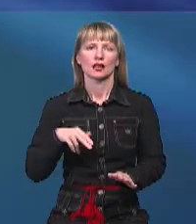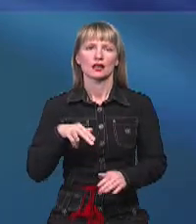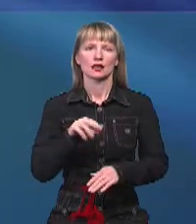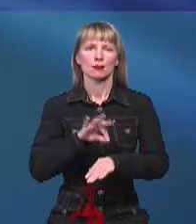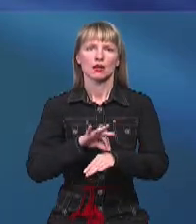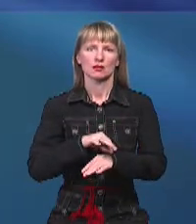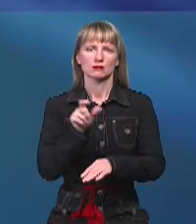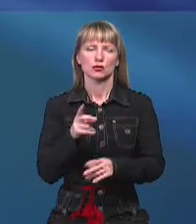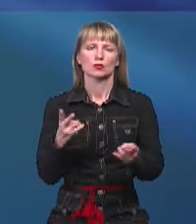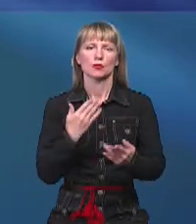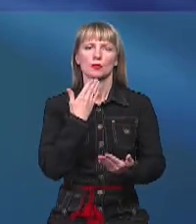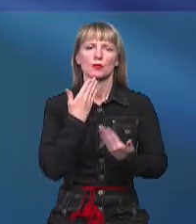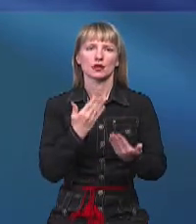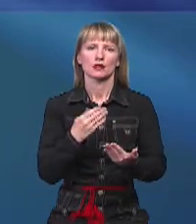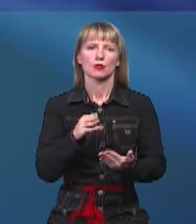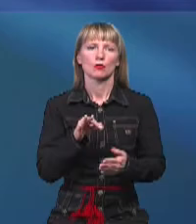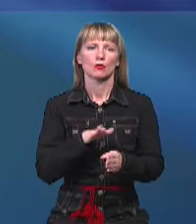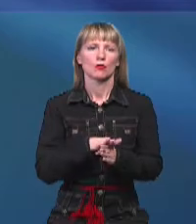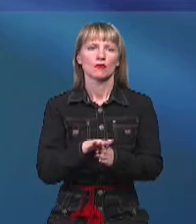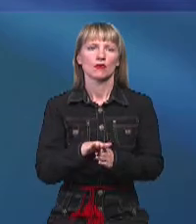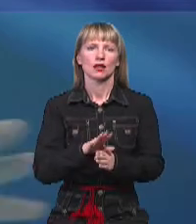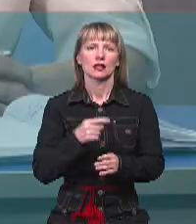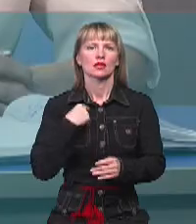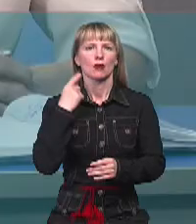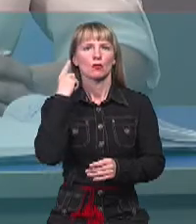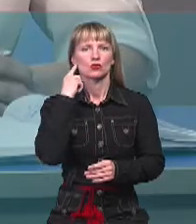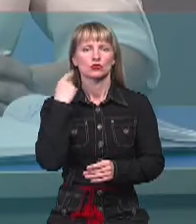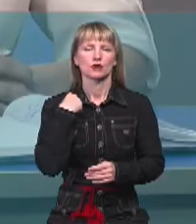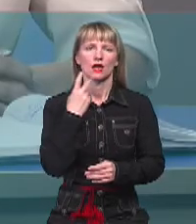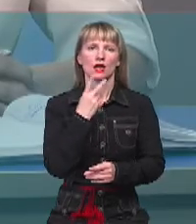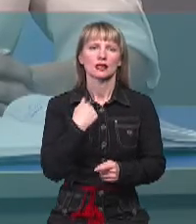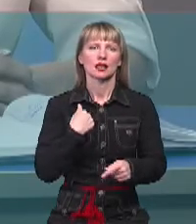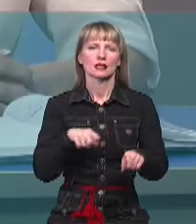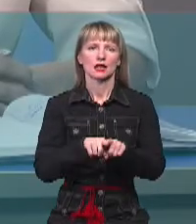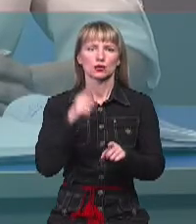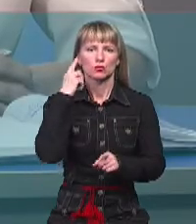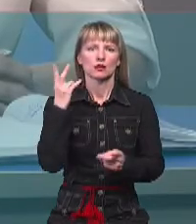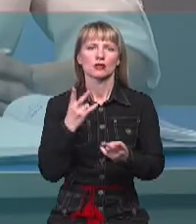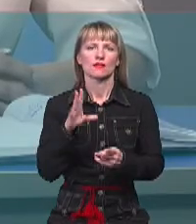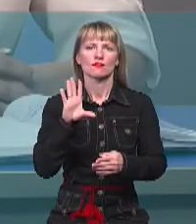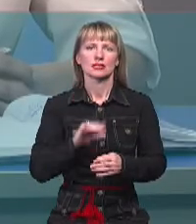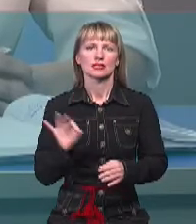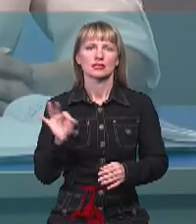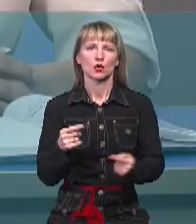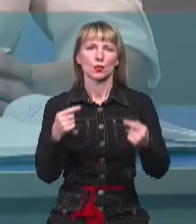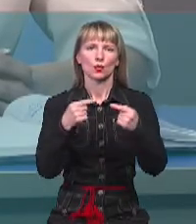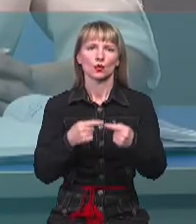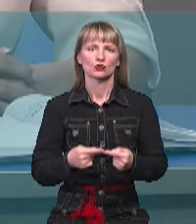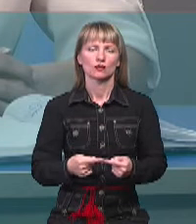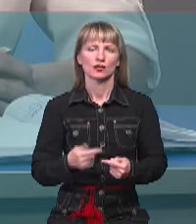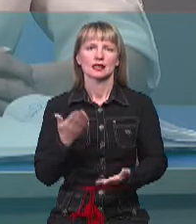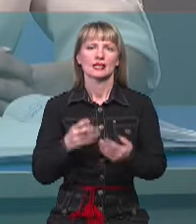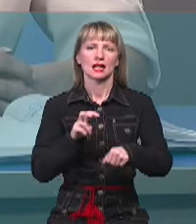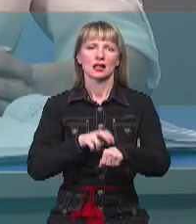свого лікаря і нехай питає по повній. Не там я почув, я там глянув і я так думаю. Треба все одразу уточнювати.